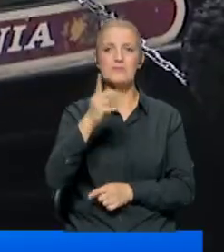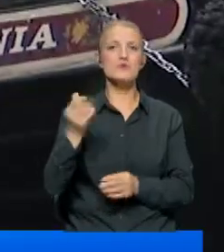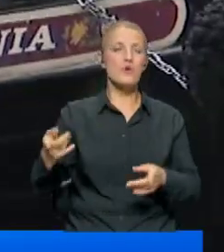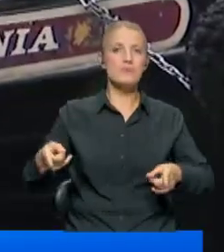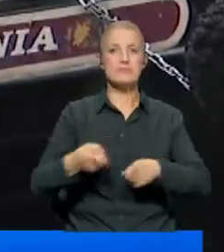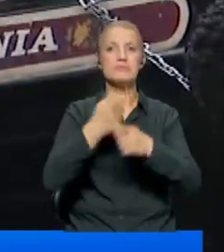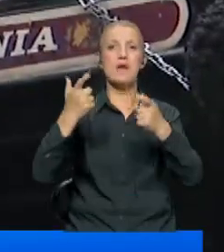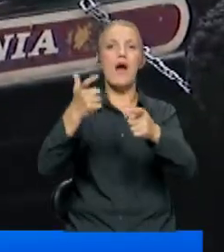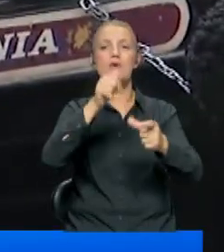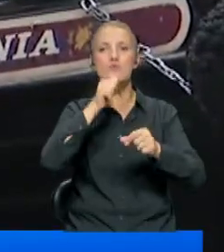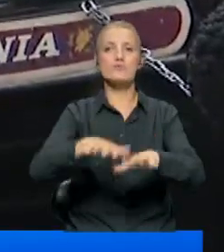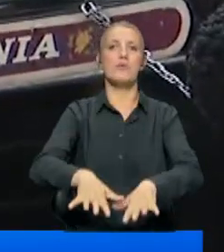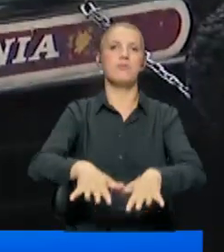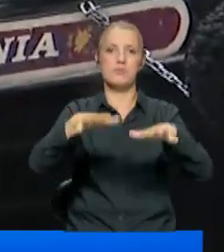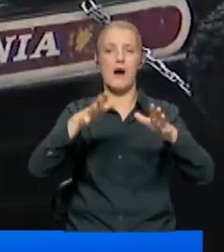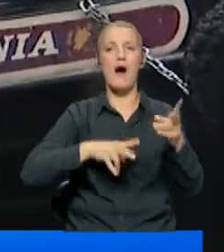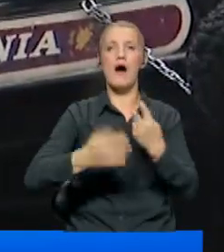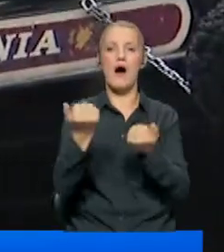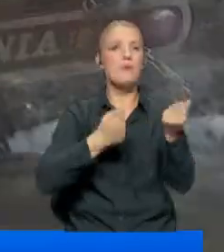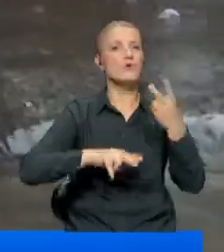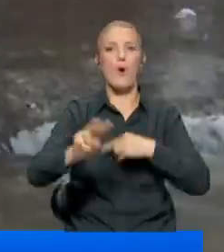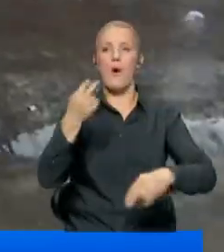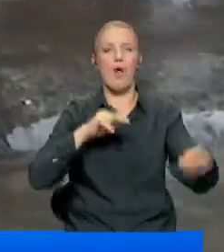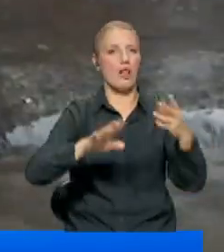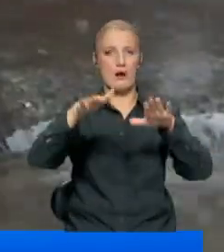birçok evi su bastı araçlar yolda kaldı